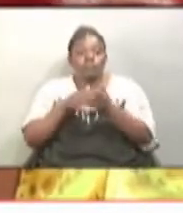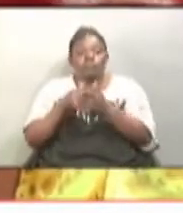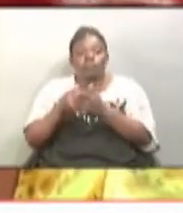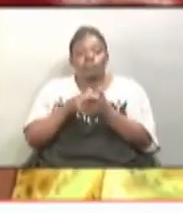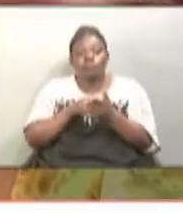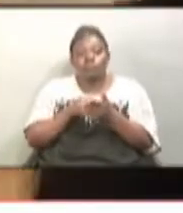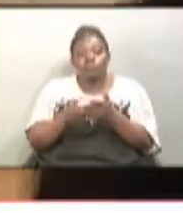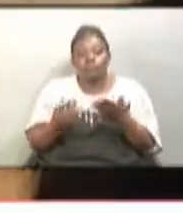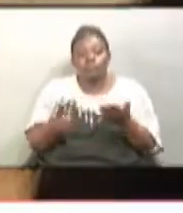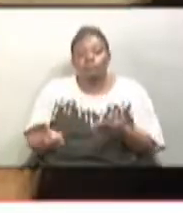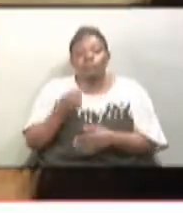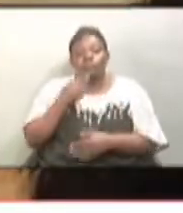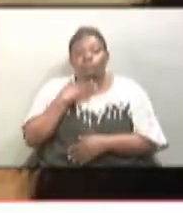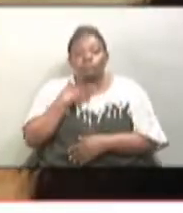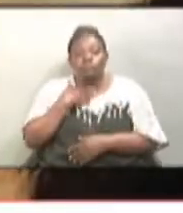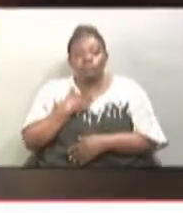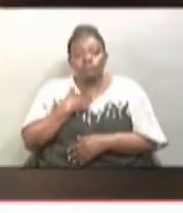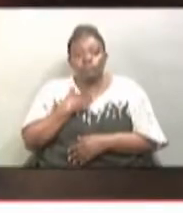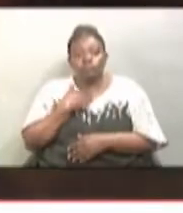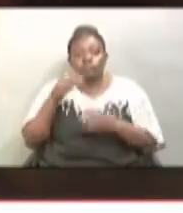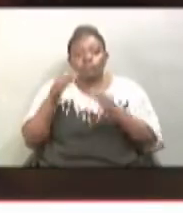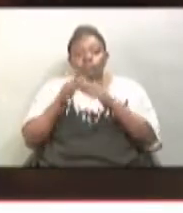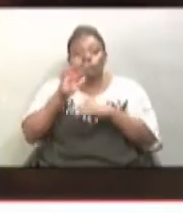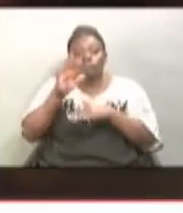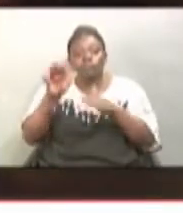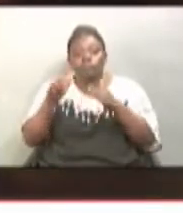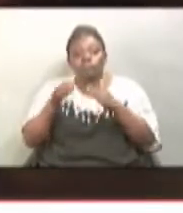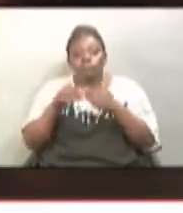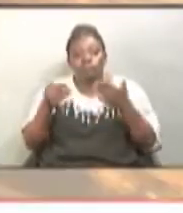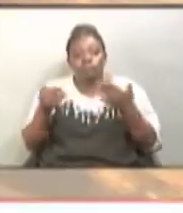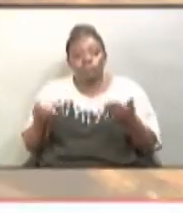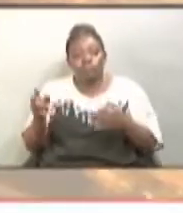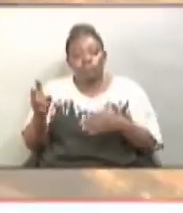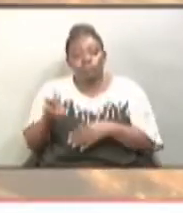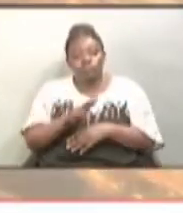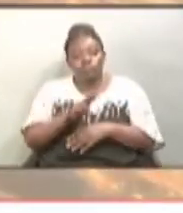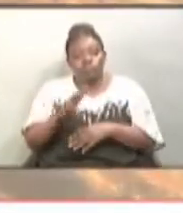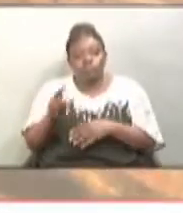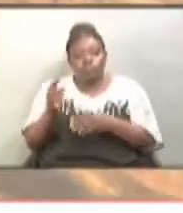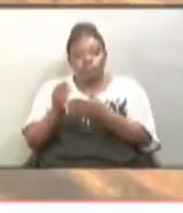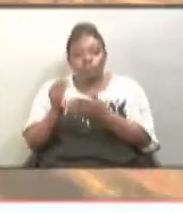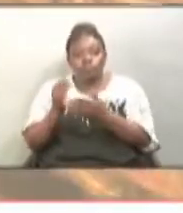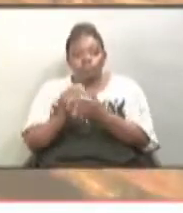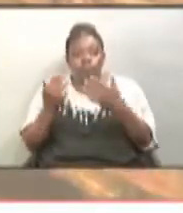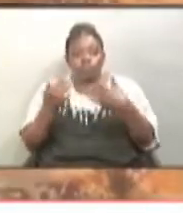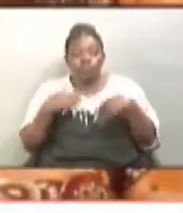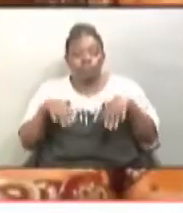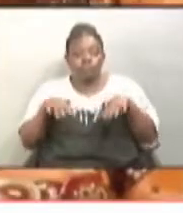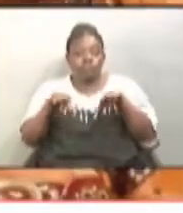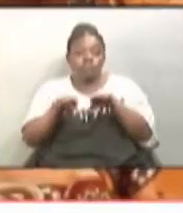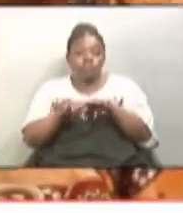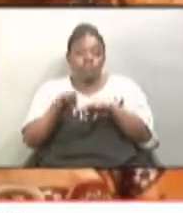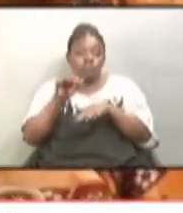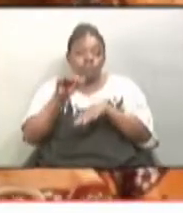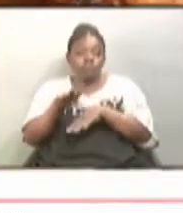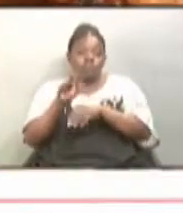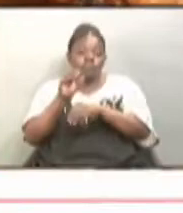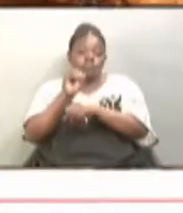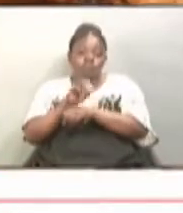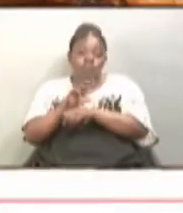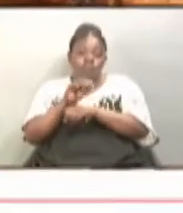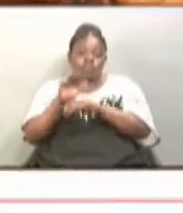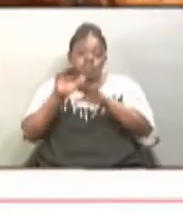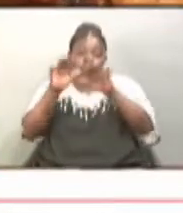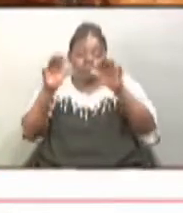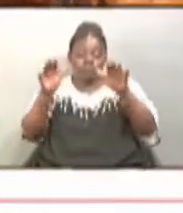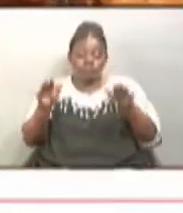era baagala. Amaka gonna tegabulangamu Kibanyi olw'emigaso gyakyo. Mbakubiriza muteeke ebibanyi mu